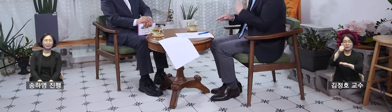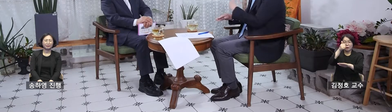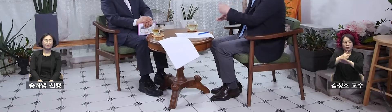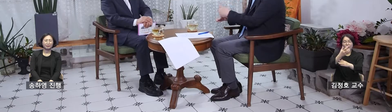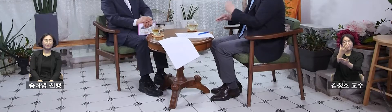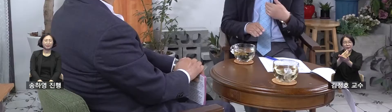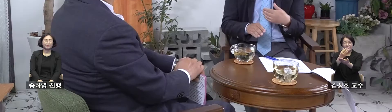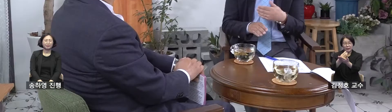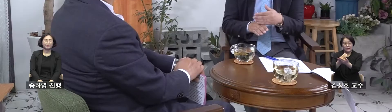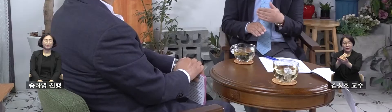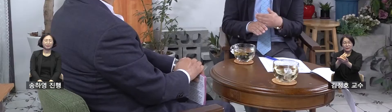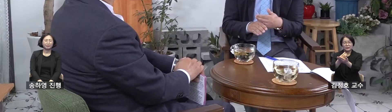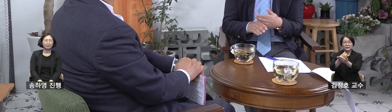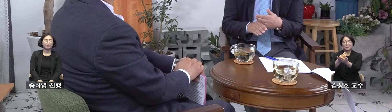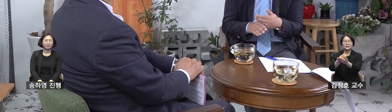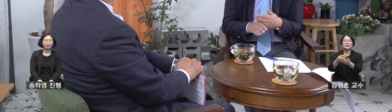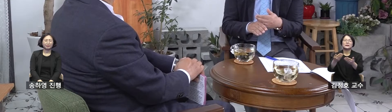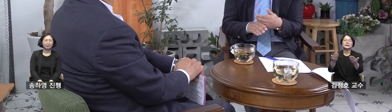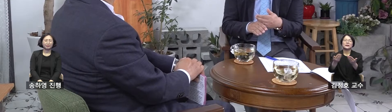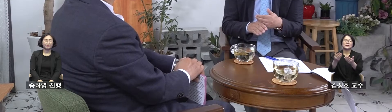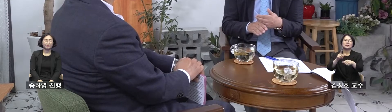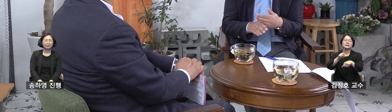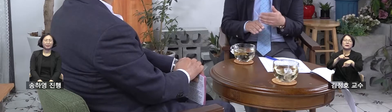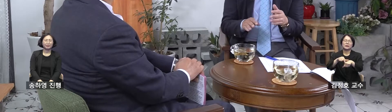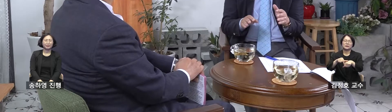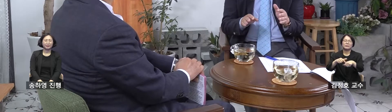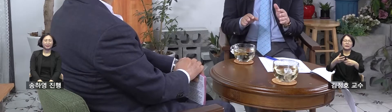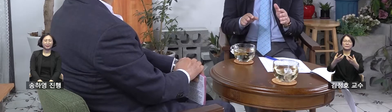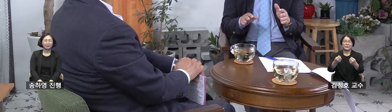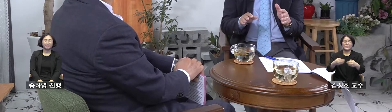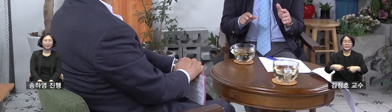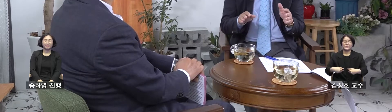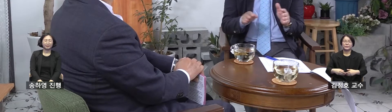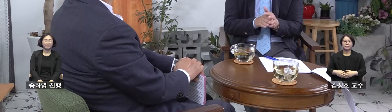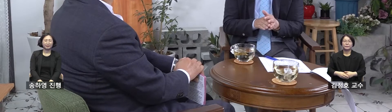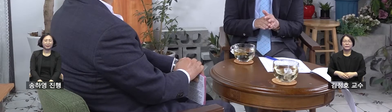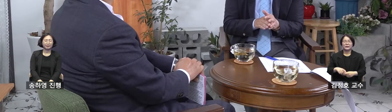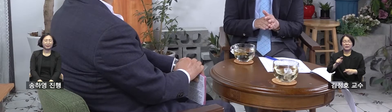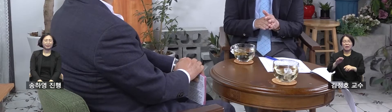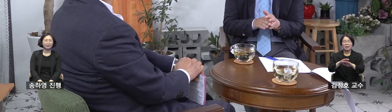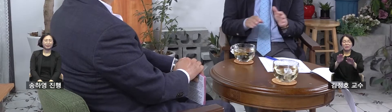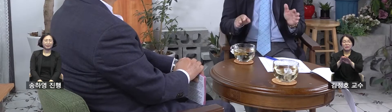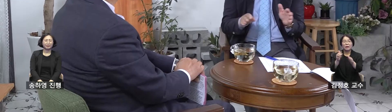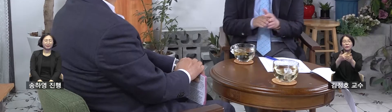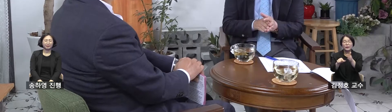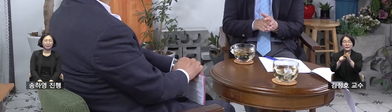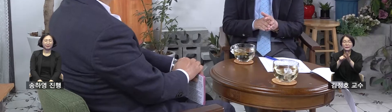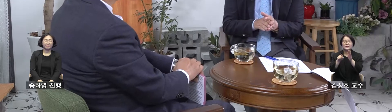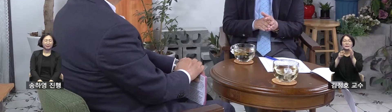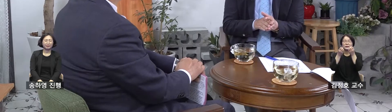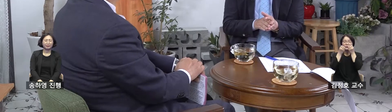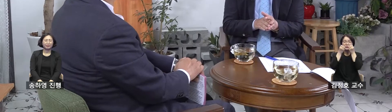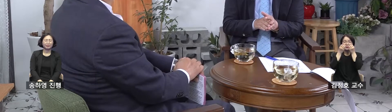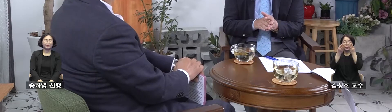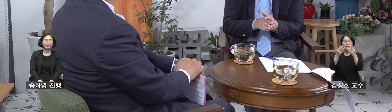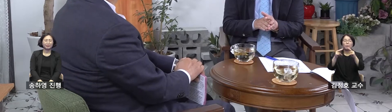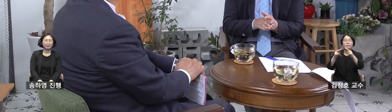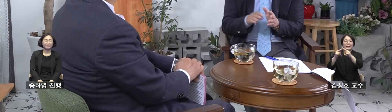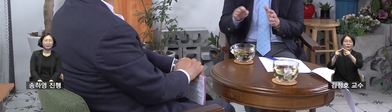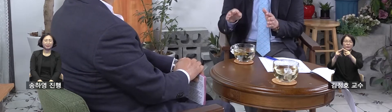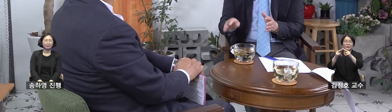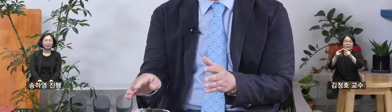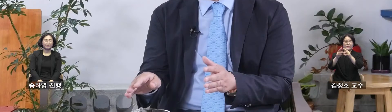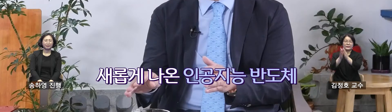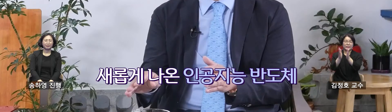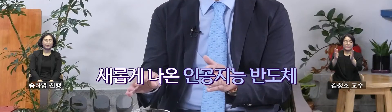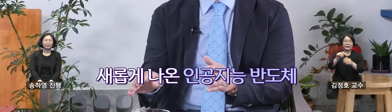다시 갖고 오는 이 작업의 시간이 많이 걸립니다. 그러니까 이거를 극복하기 위한 새로운 반도체가 나오는데